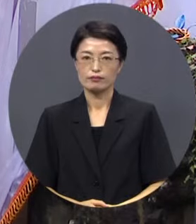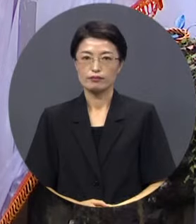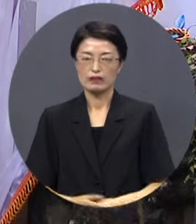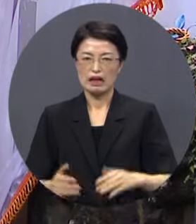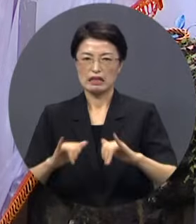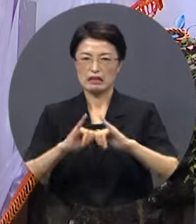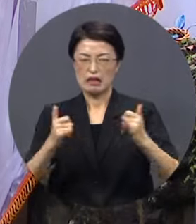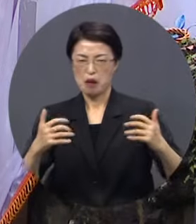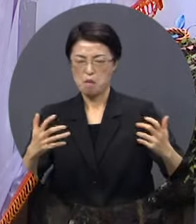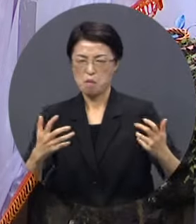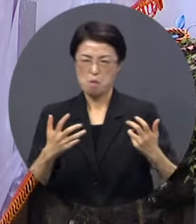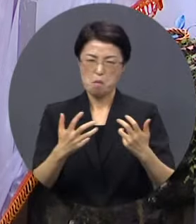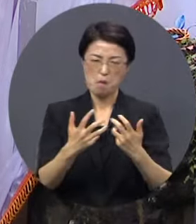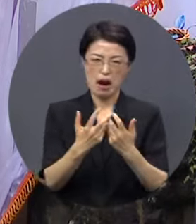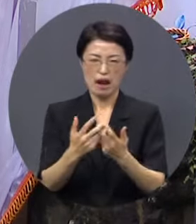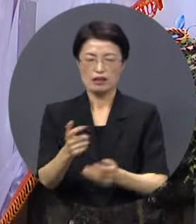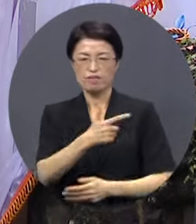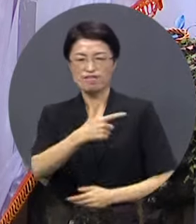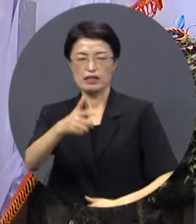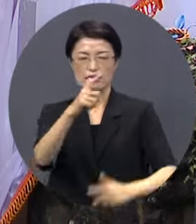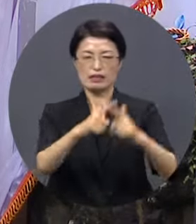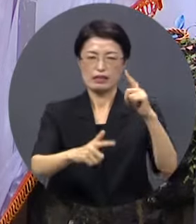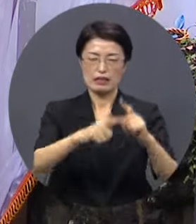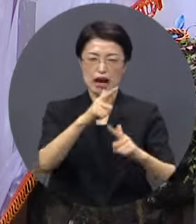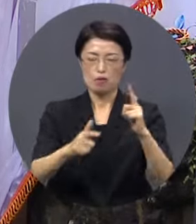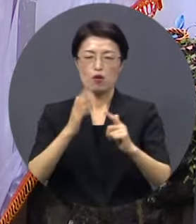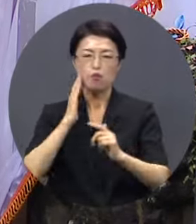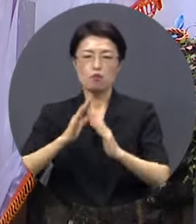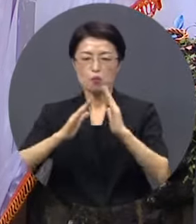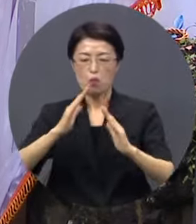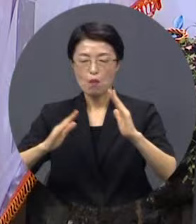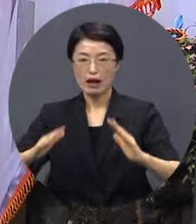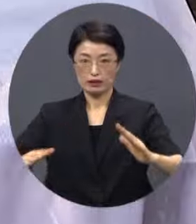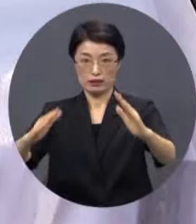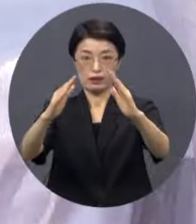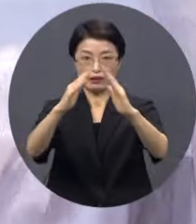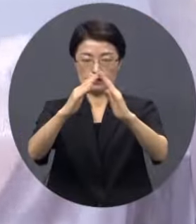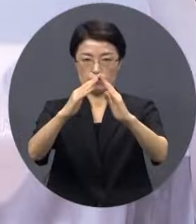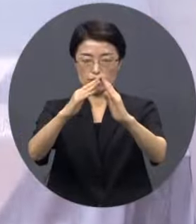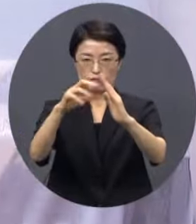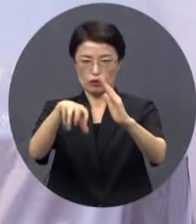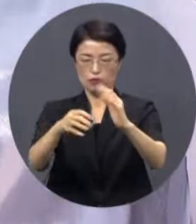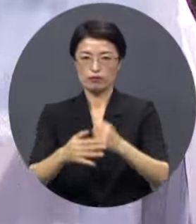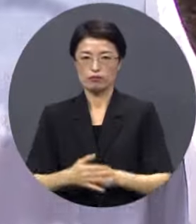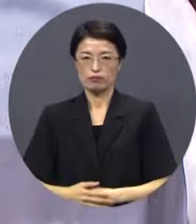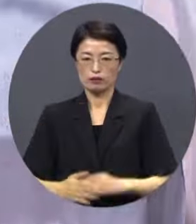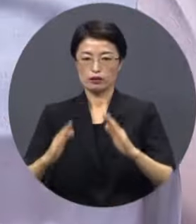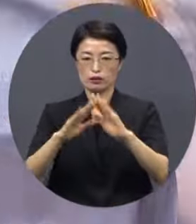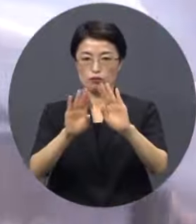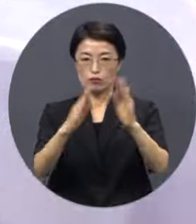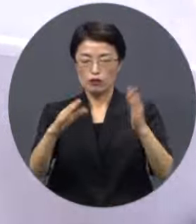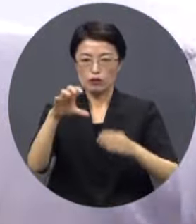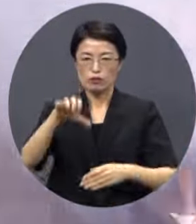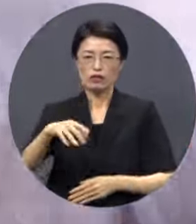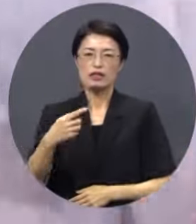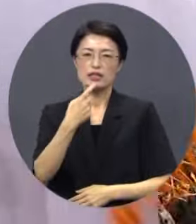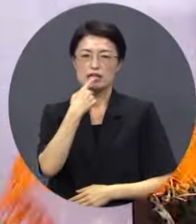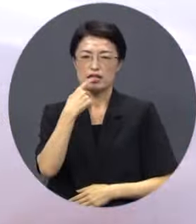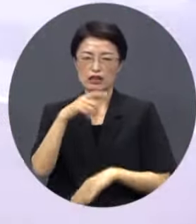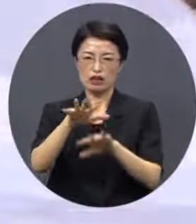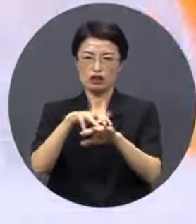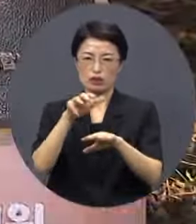사람들로 북적이는 커다란 야자수의 초록 잔디밭의 한 집. 집 입구에 하얀 천으로 가려졌던